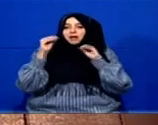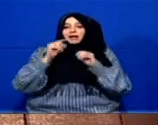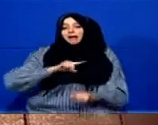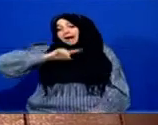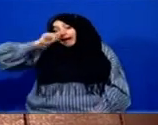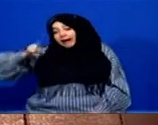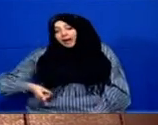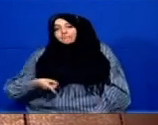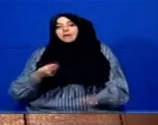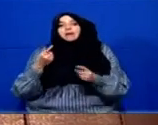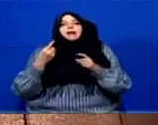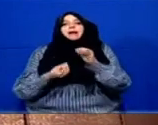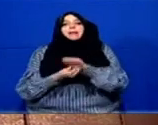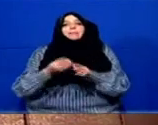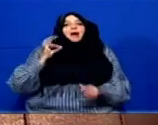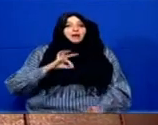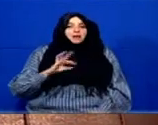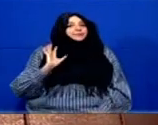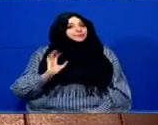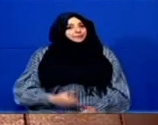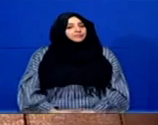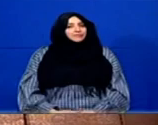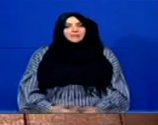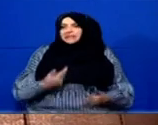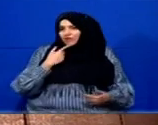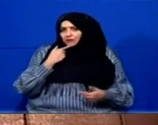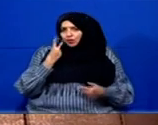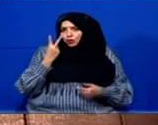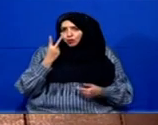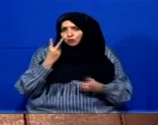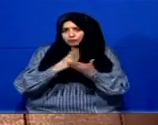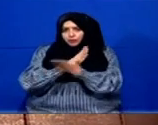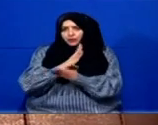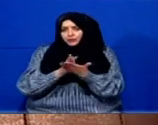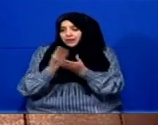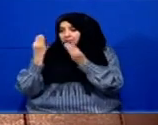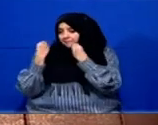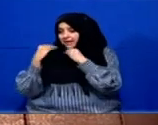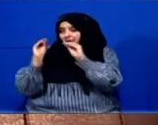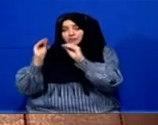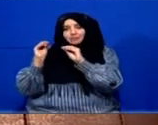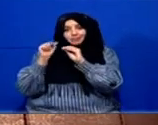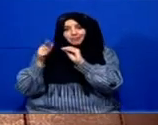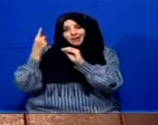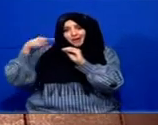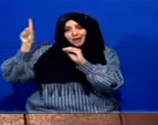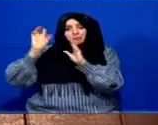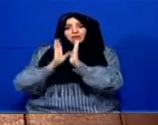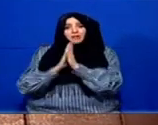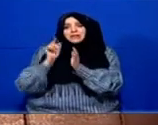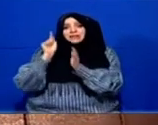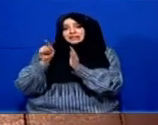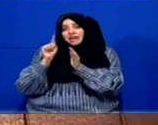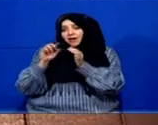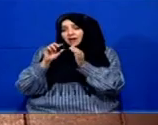وحرم الربا فالبيع اذن مباح طبقا وهذه الايه وهذه الجزء